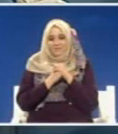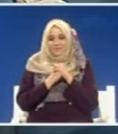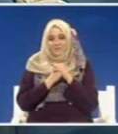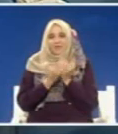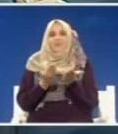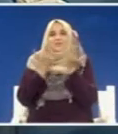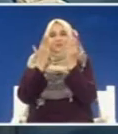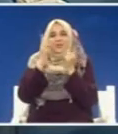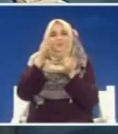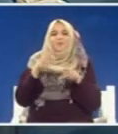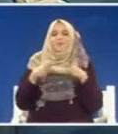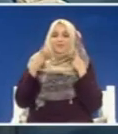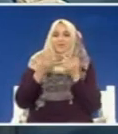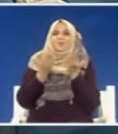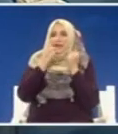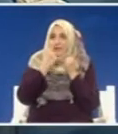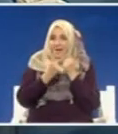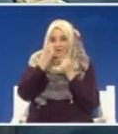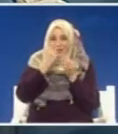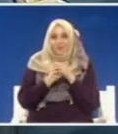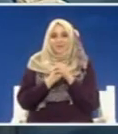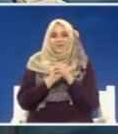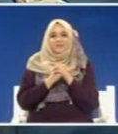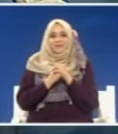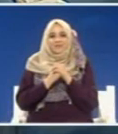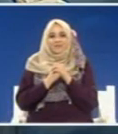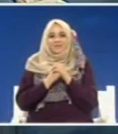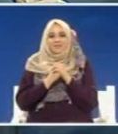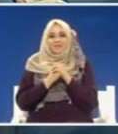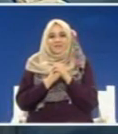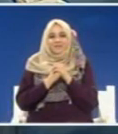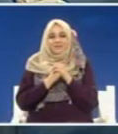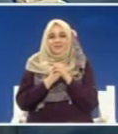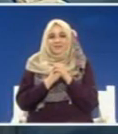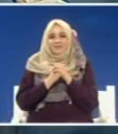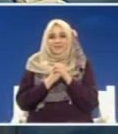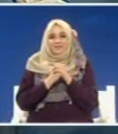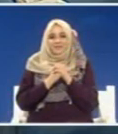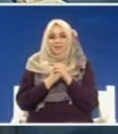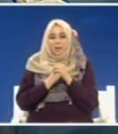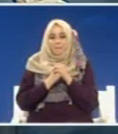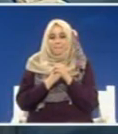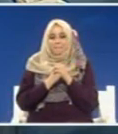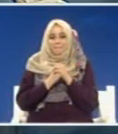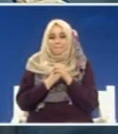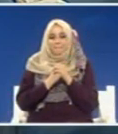وتمنى لي نهار تكون دلية صالحة إن شاء الله مباركة يا رب العالمين. إن شاء الله إن شاء الله. فضيلة الشيخ، أنا